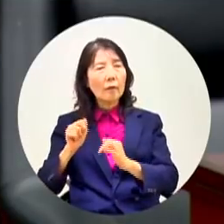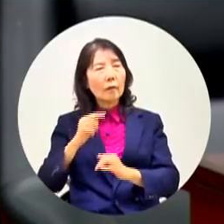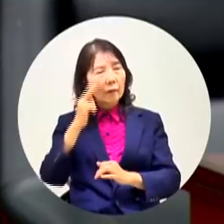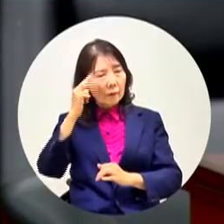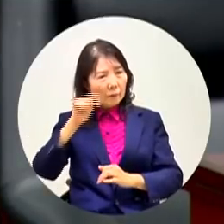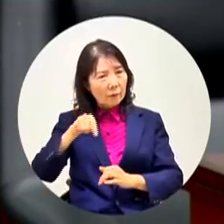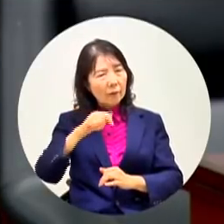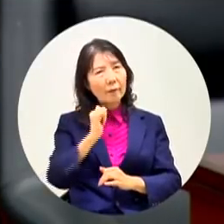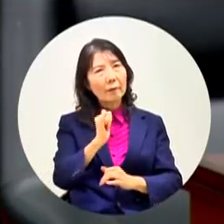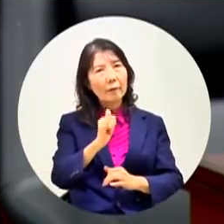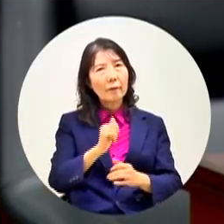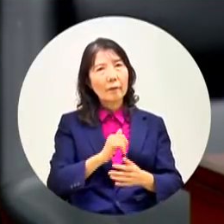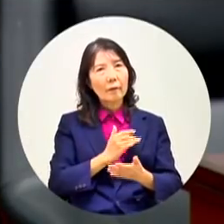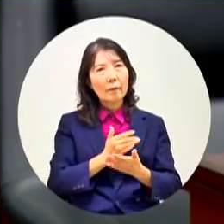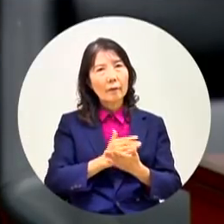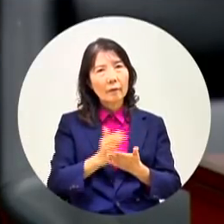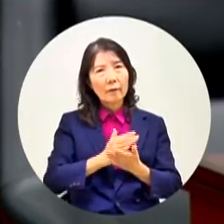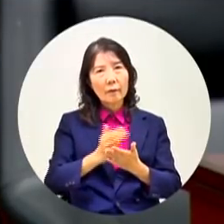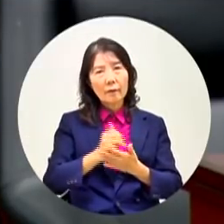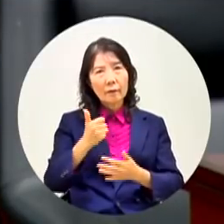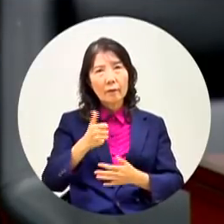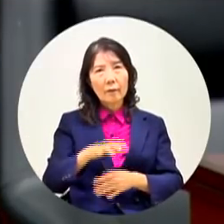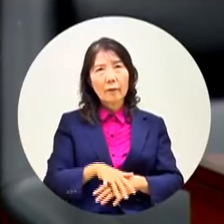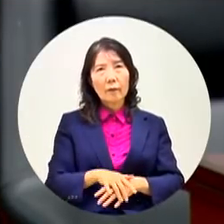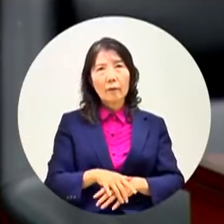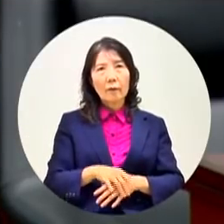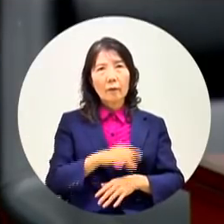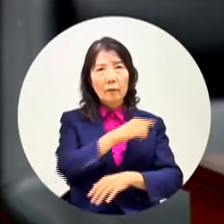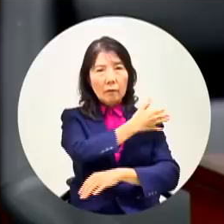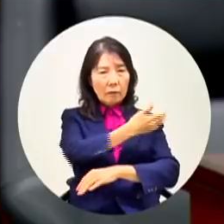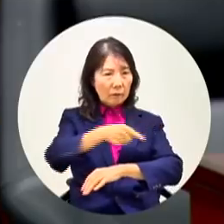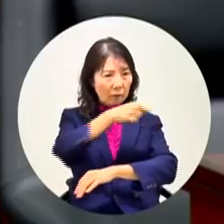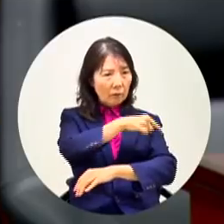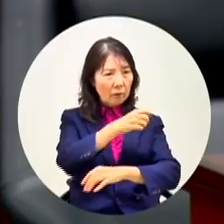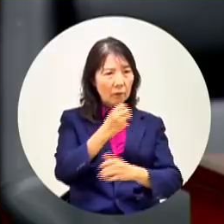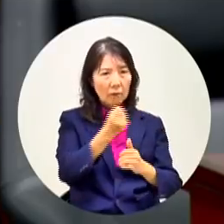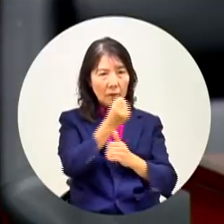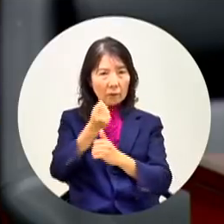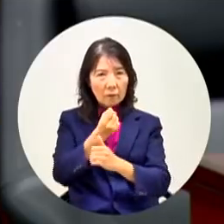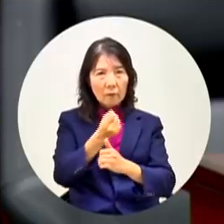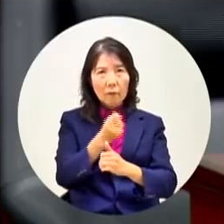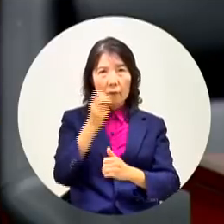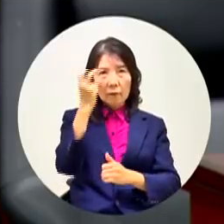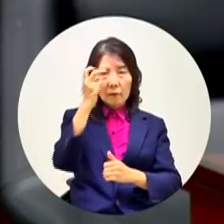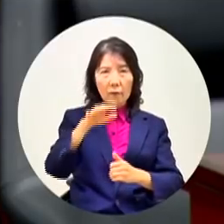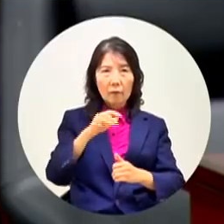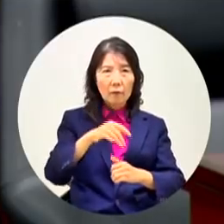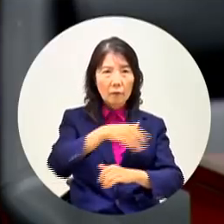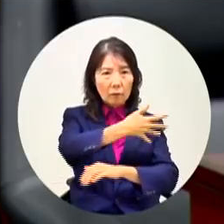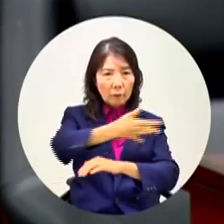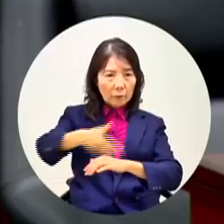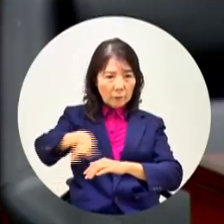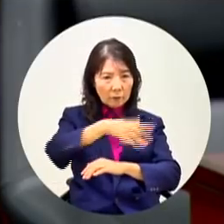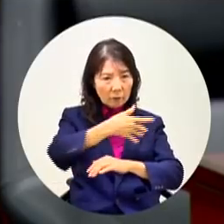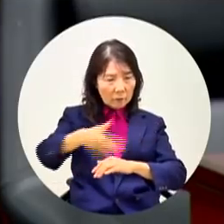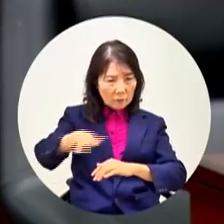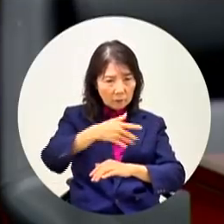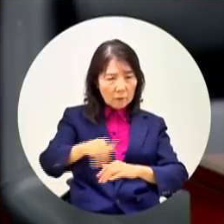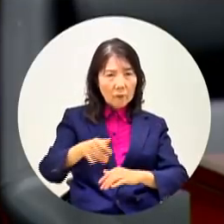来变哪源头会当总量管制甲，或者水要排出来，伊的水变哪去